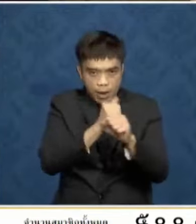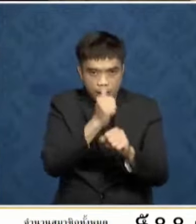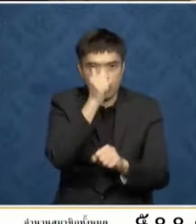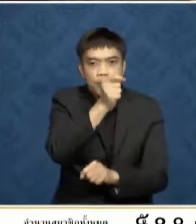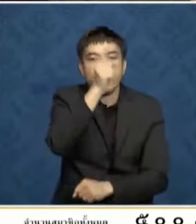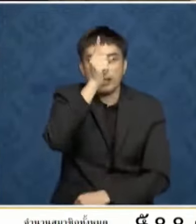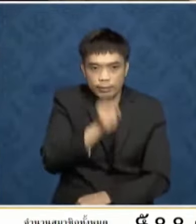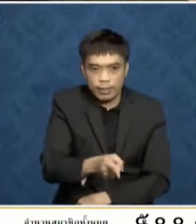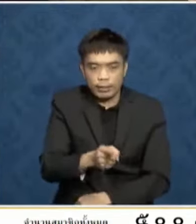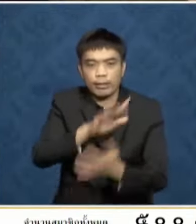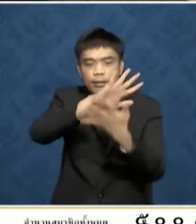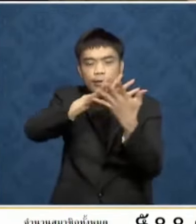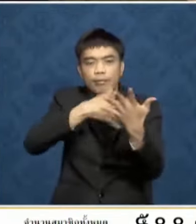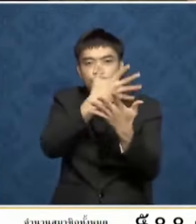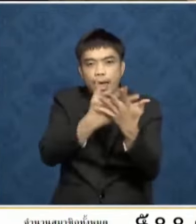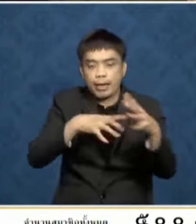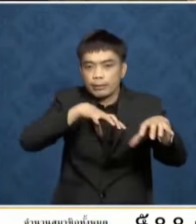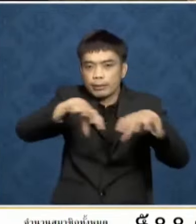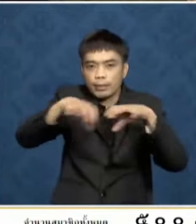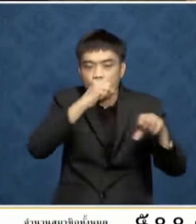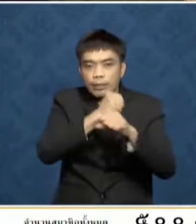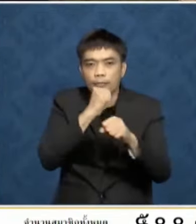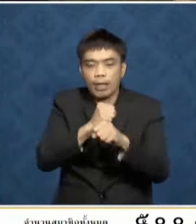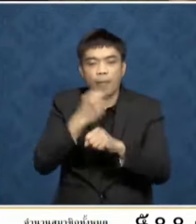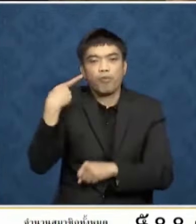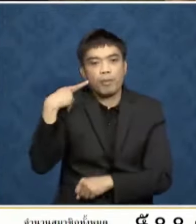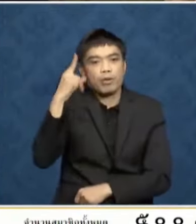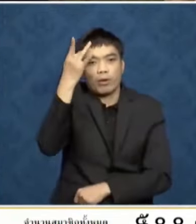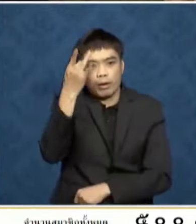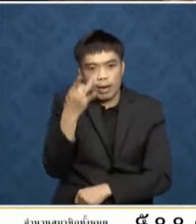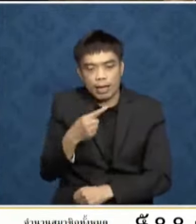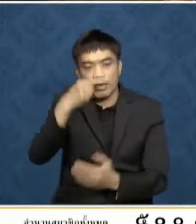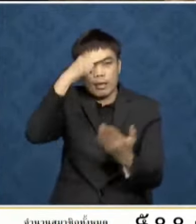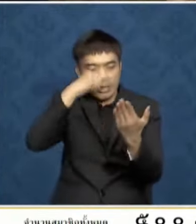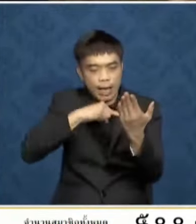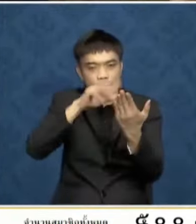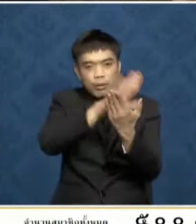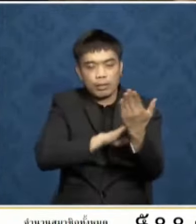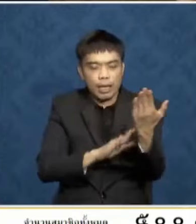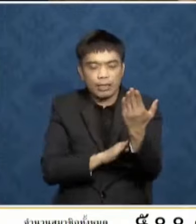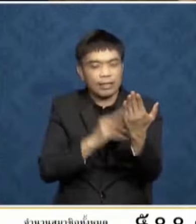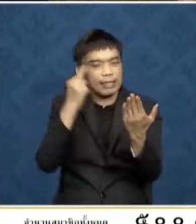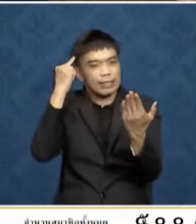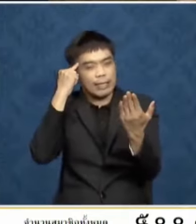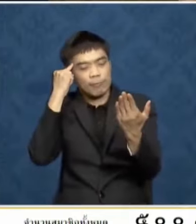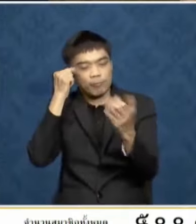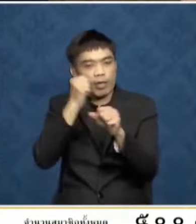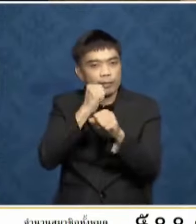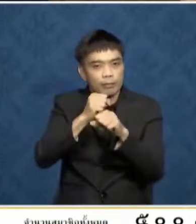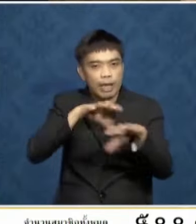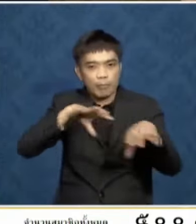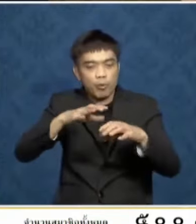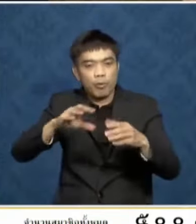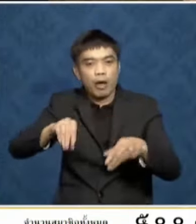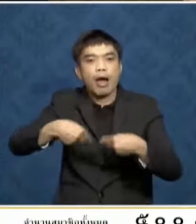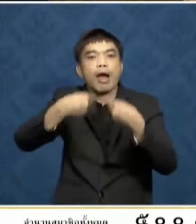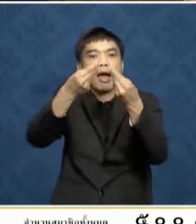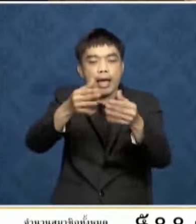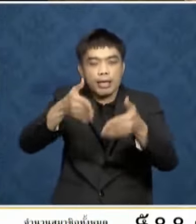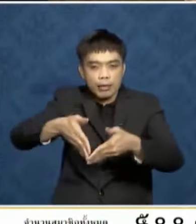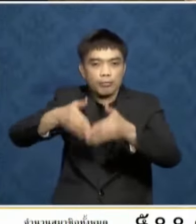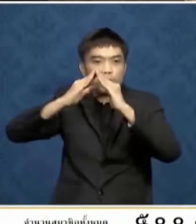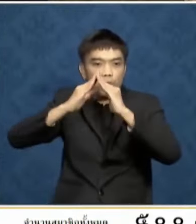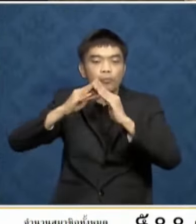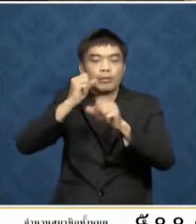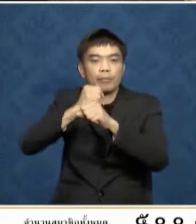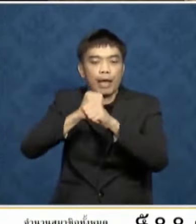ยไมมการวามแงที่คำนึงถึประโยชนทางด้านนี้จึทำใหไทยยัไม่สามารกระตุ้น จุดประกายให้เกดอศาหกป้องกประเทศในระดับ